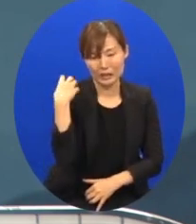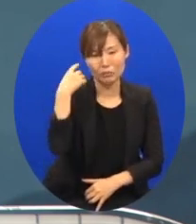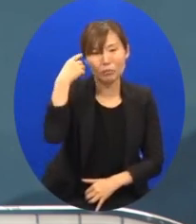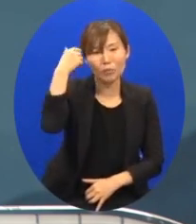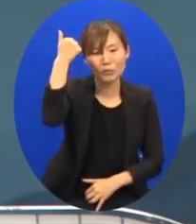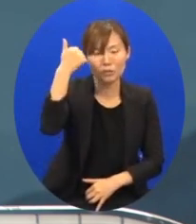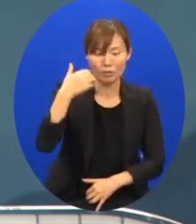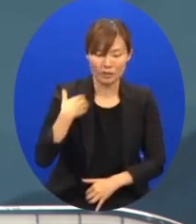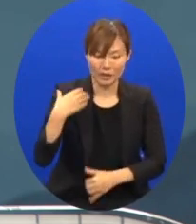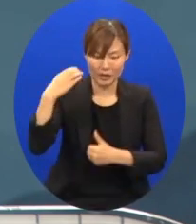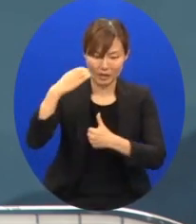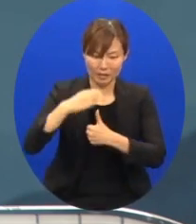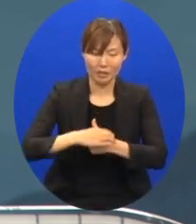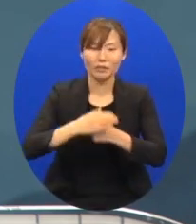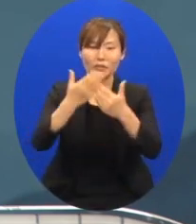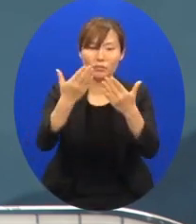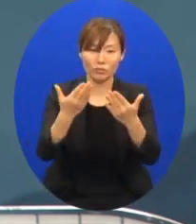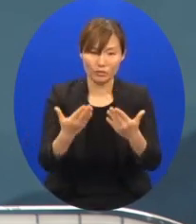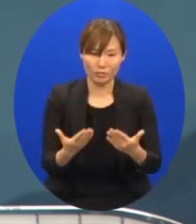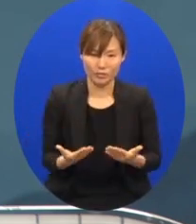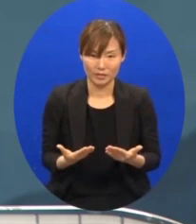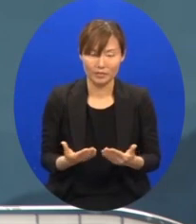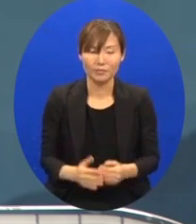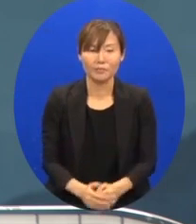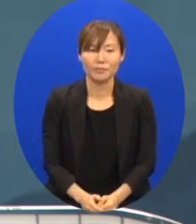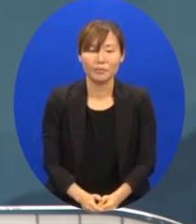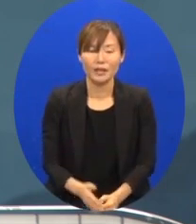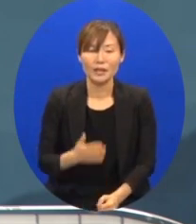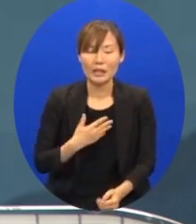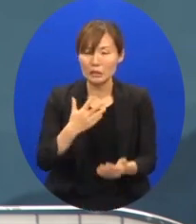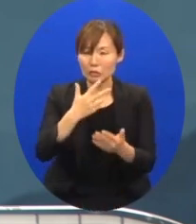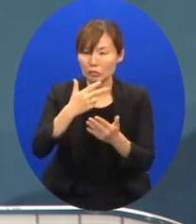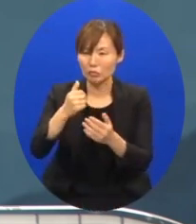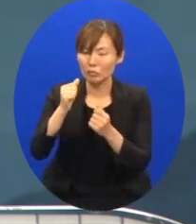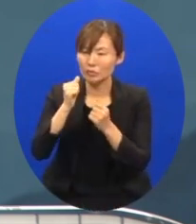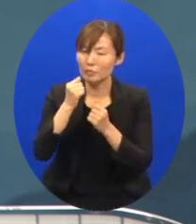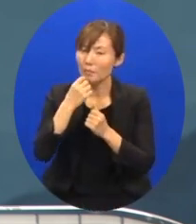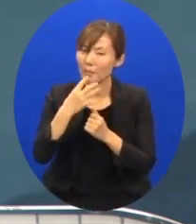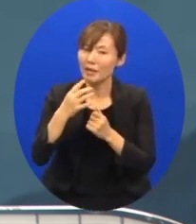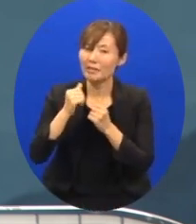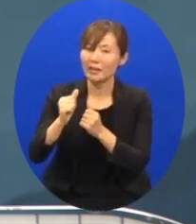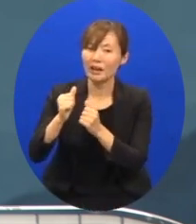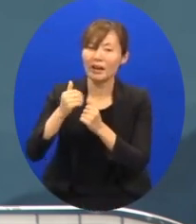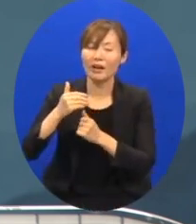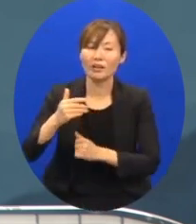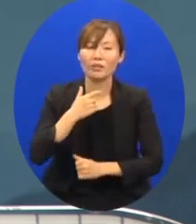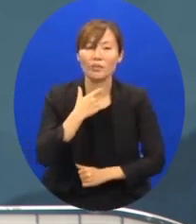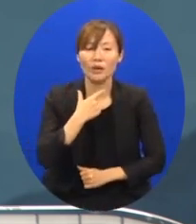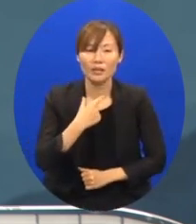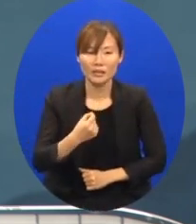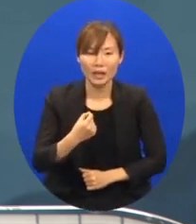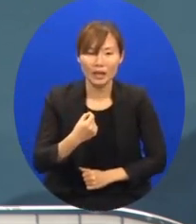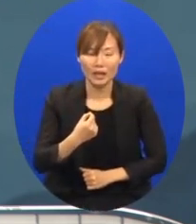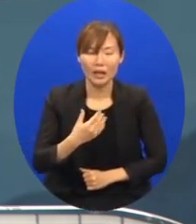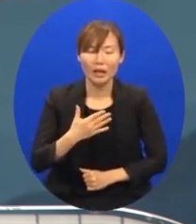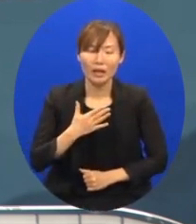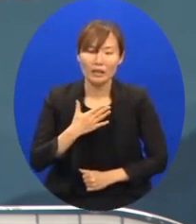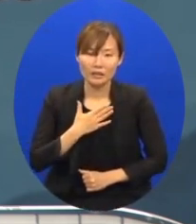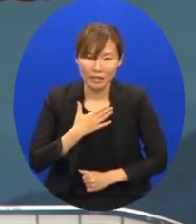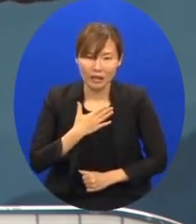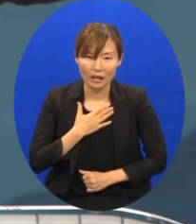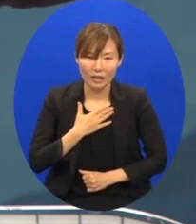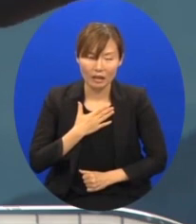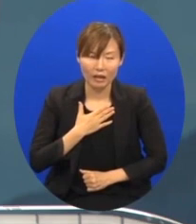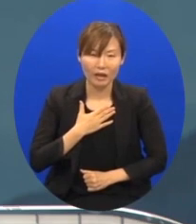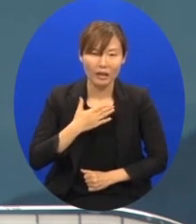저는 이제 주님만 따라 가겠어 제가 할 수 있는 일은 내 생각 내 판단 내지에 십자가에 못 박는